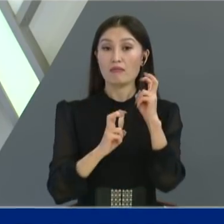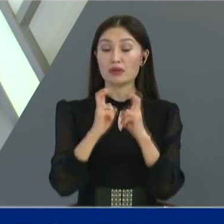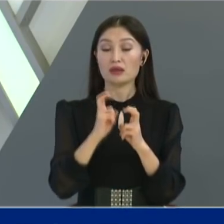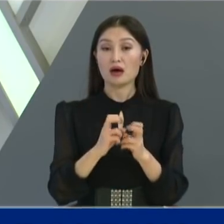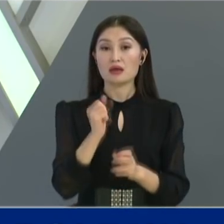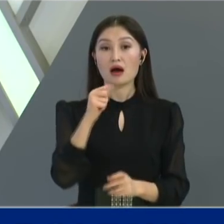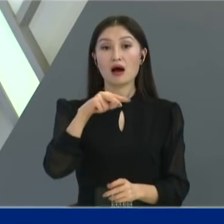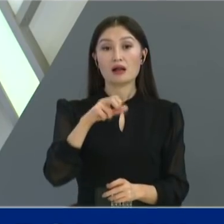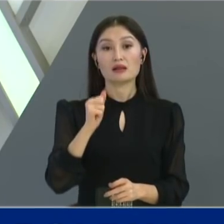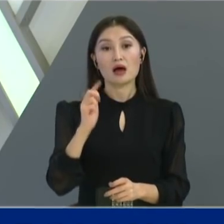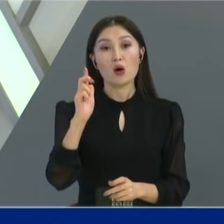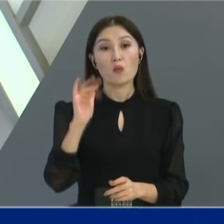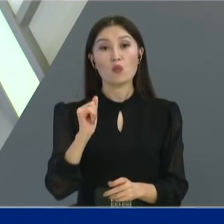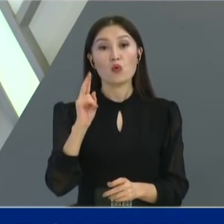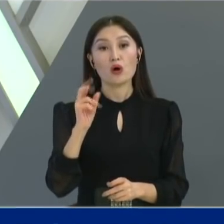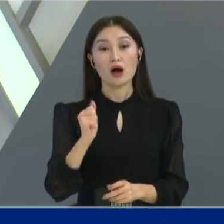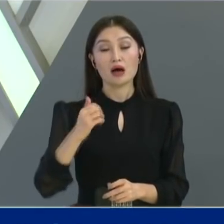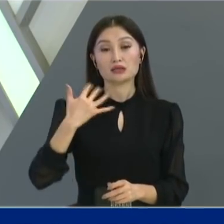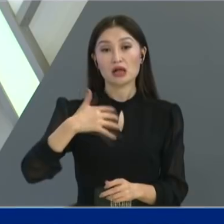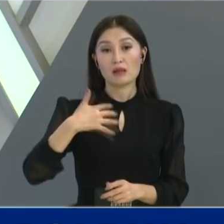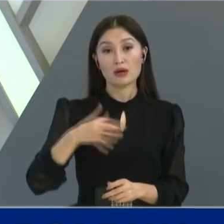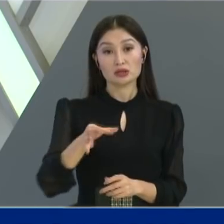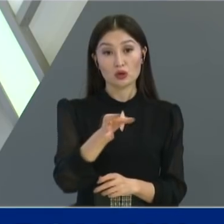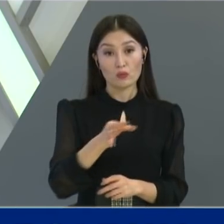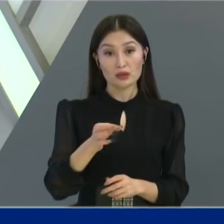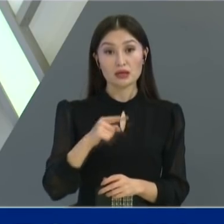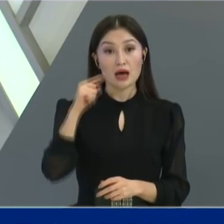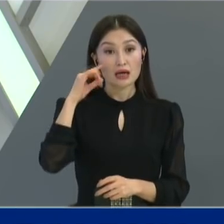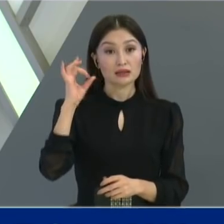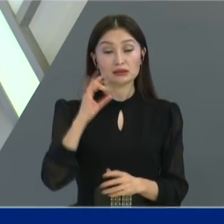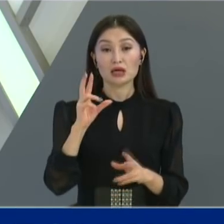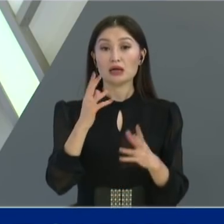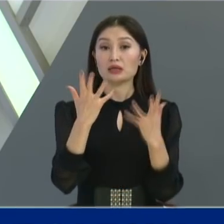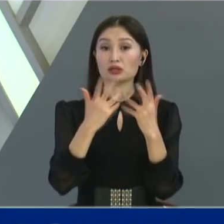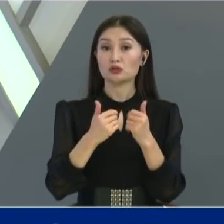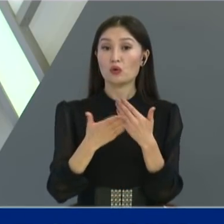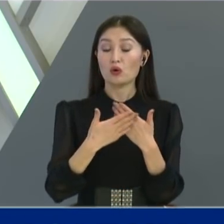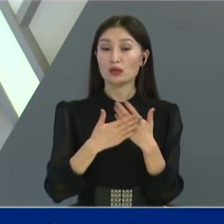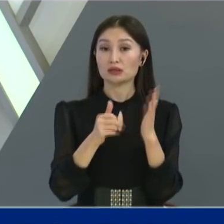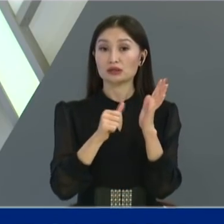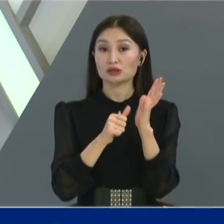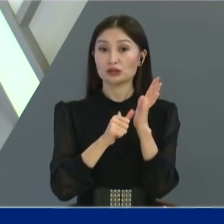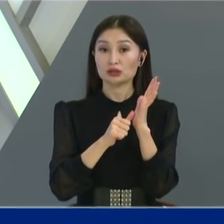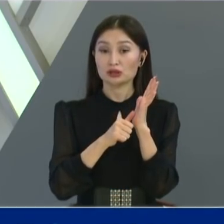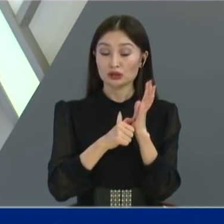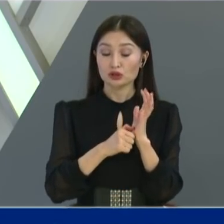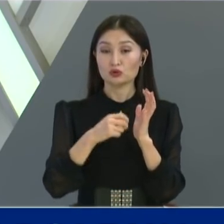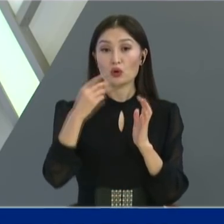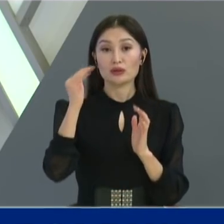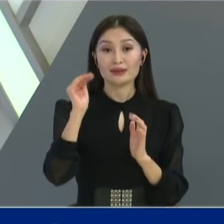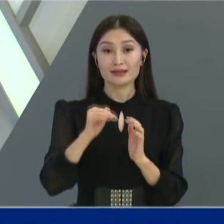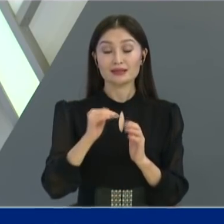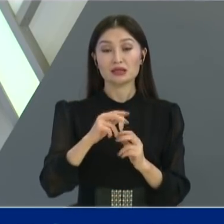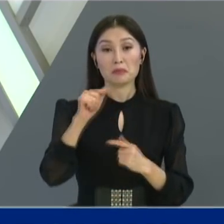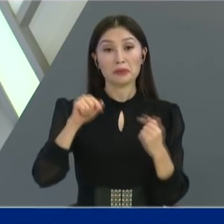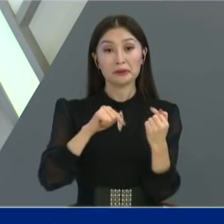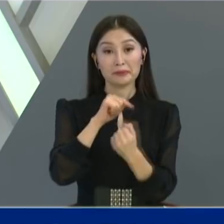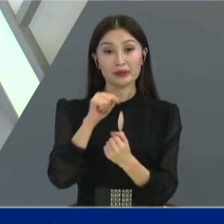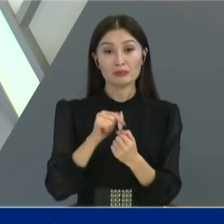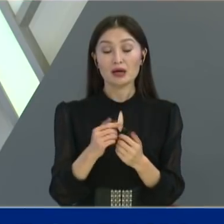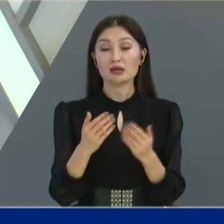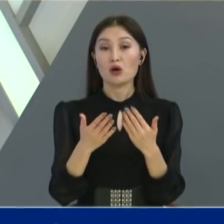расположенные в Алабуке и Терексае Джалалабадской области. В Кыргызстане насчитывается порядка 600 тысяч предпринимателей. Из них